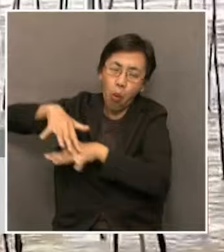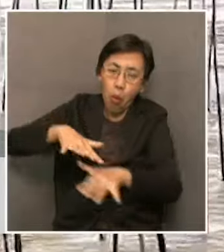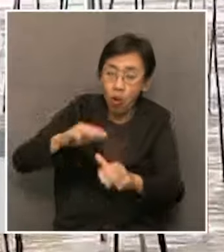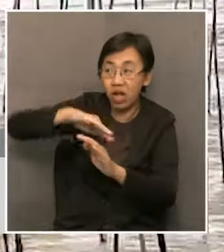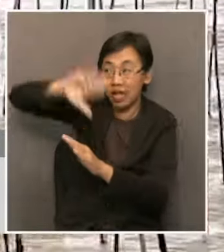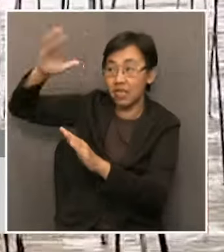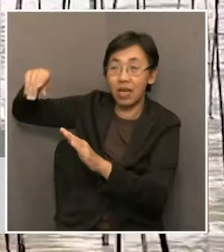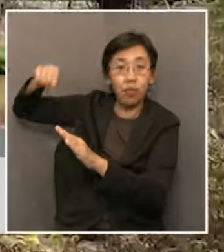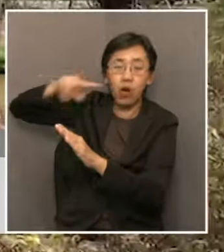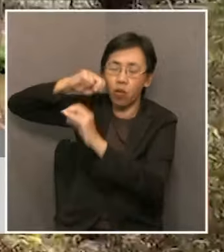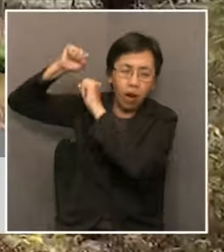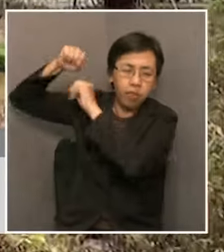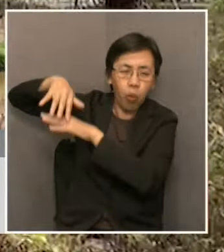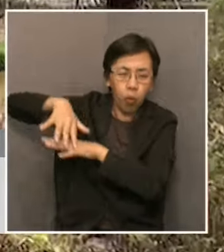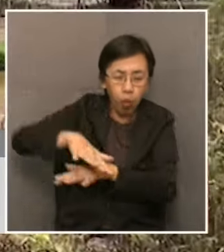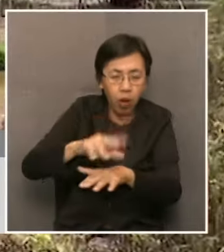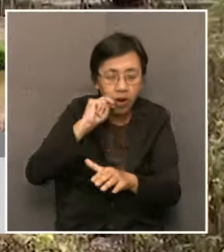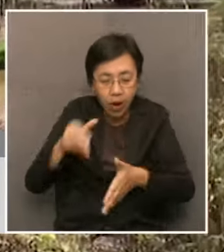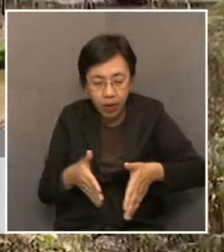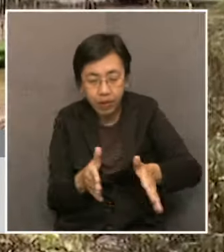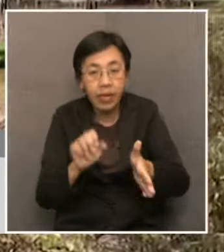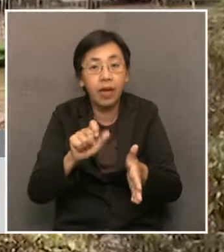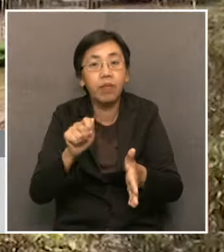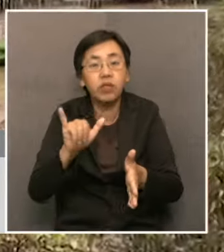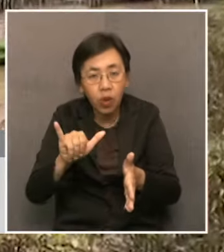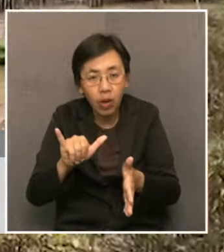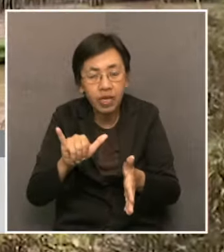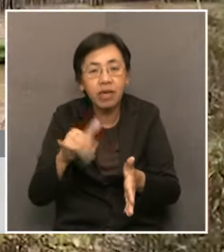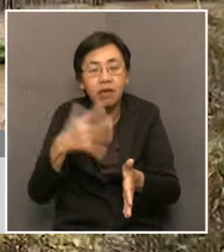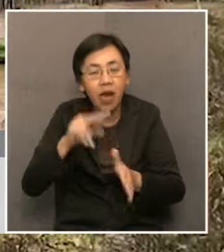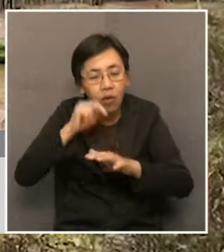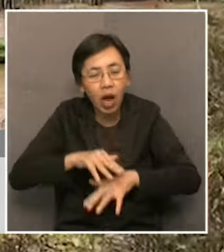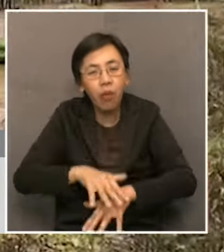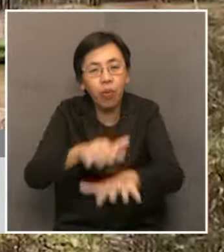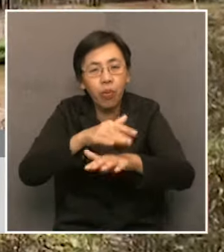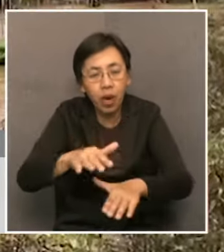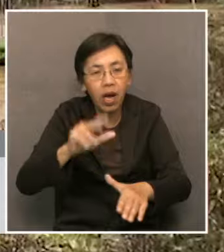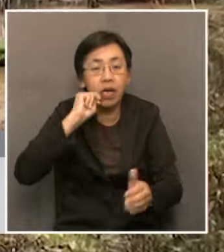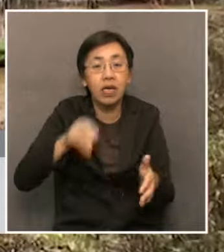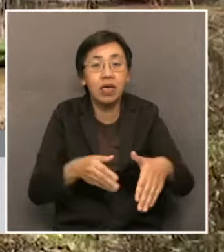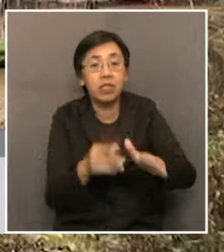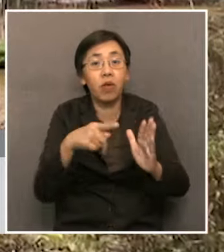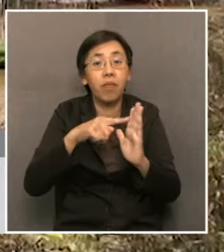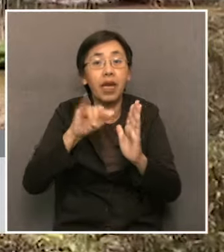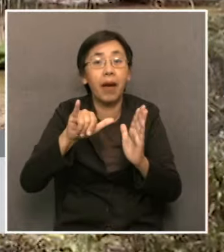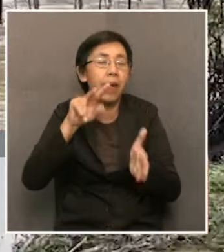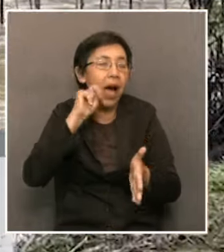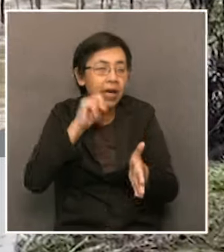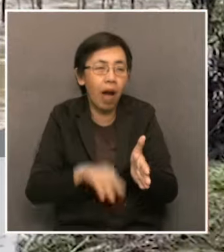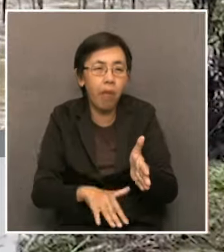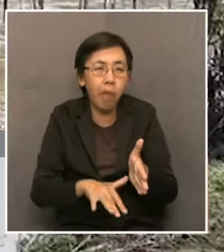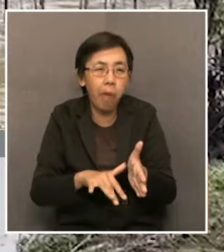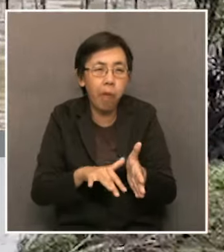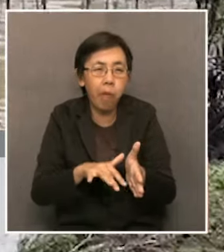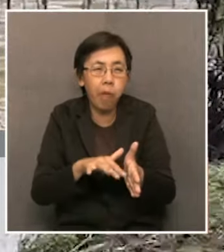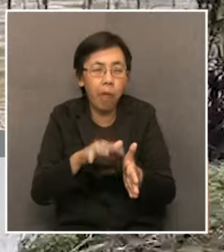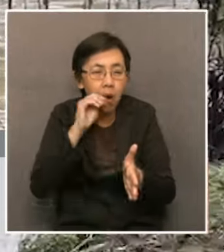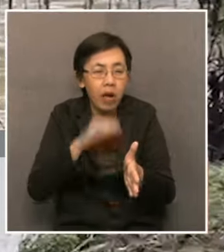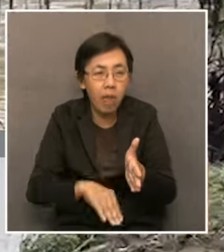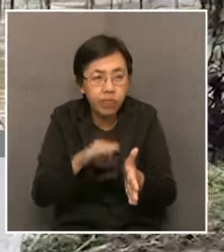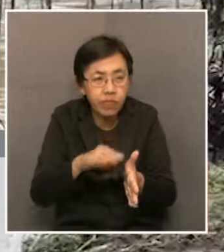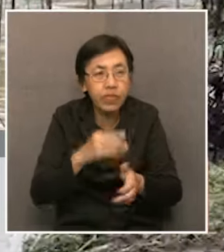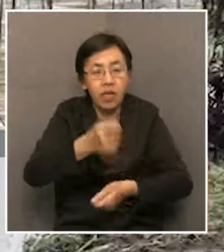งมาในลำน้ำสอยทำให้แม่น้ำปายเพิ่มระดับสูงขึ้นอย่างรวดเร็วส่งผลกระทบนะต่อพืชผัก